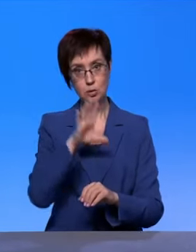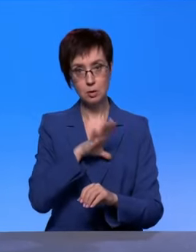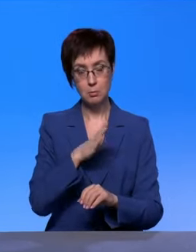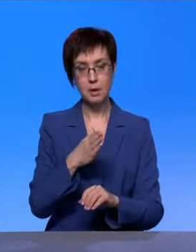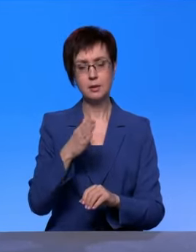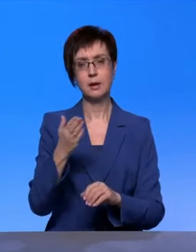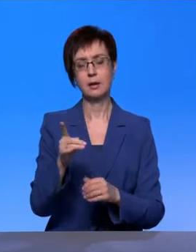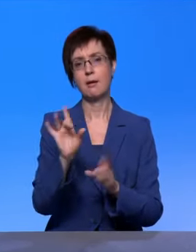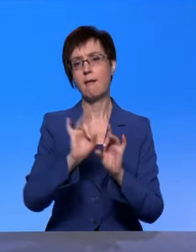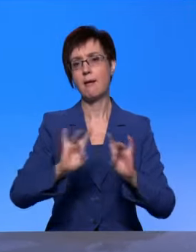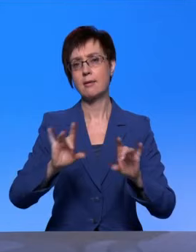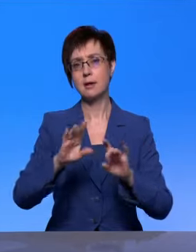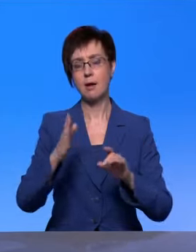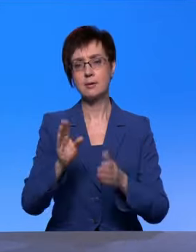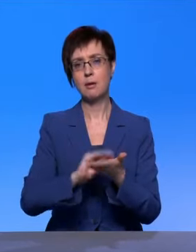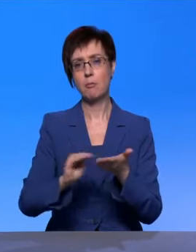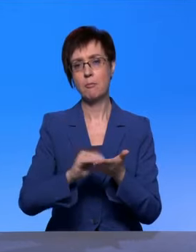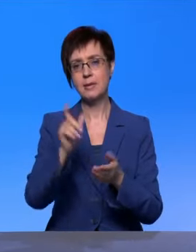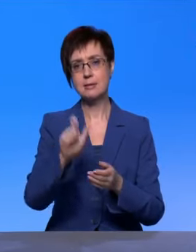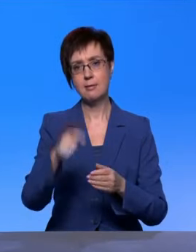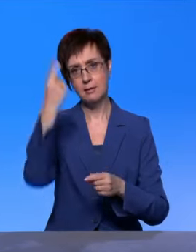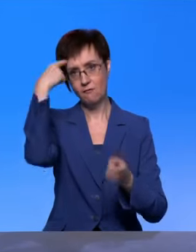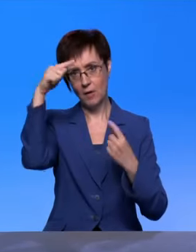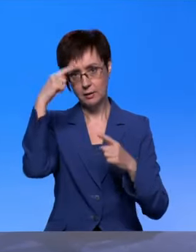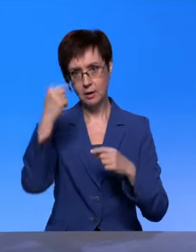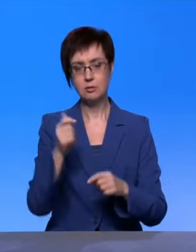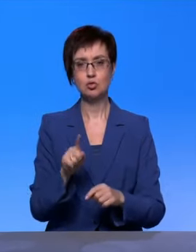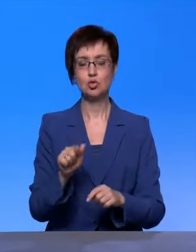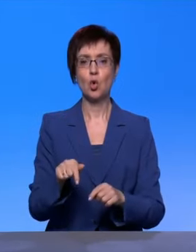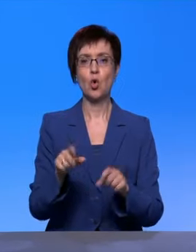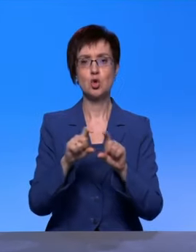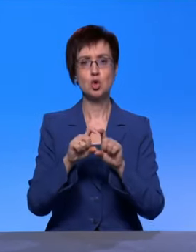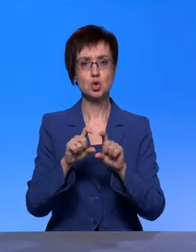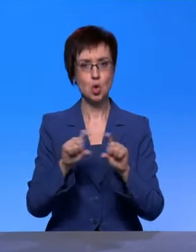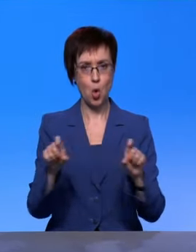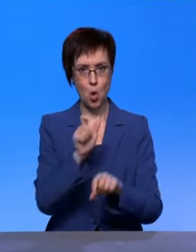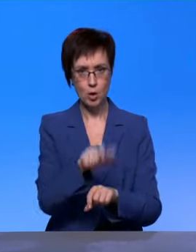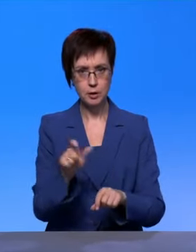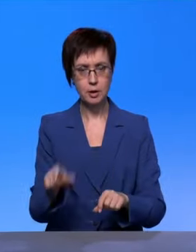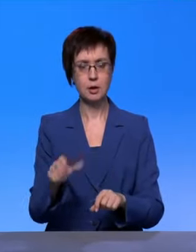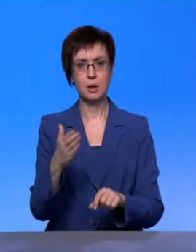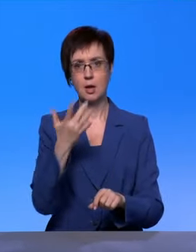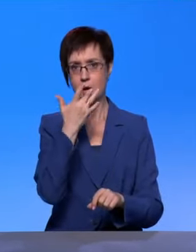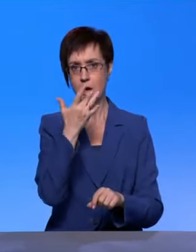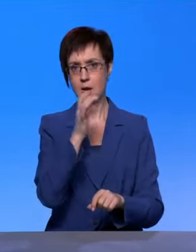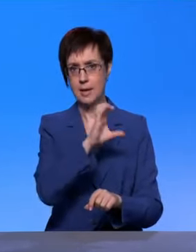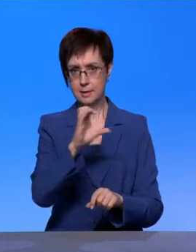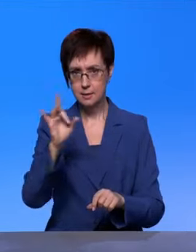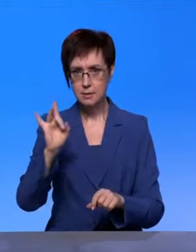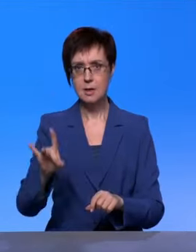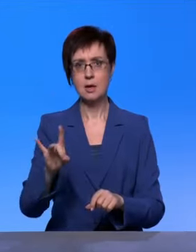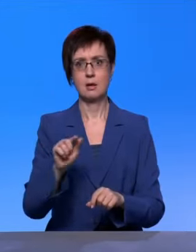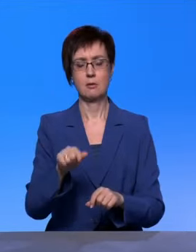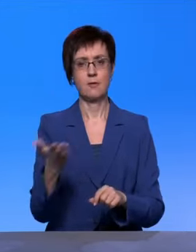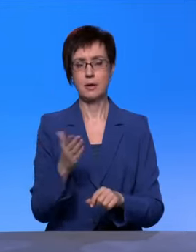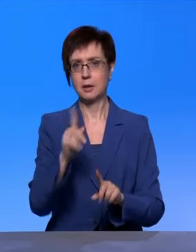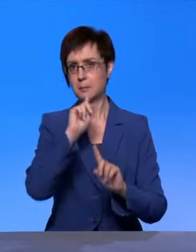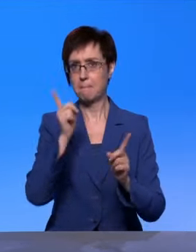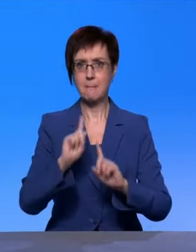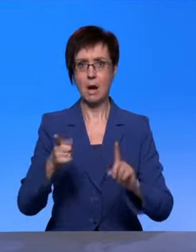там в каких-то совершенно экстраординарных условиях придумали что-то совершенно невозможное, какой-то выход из